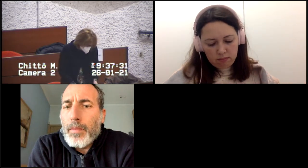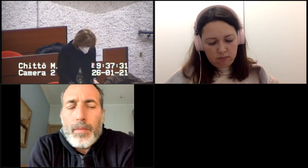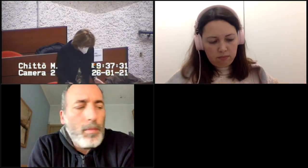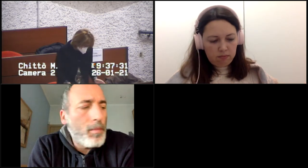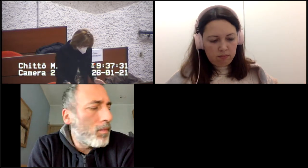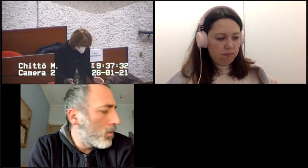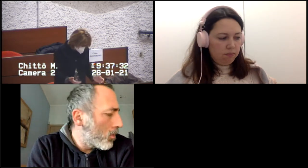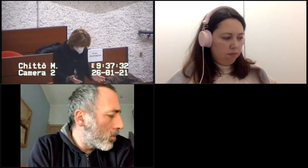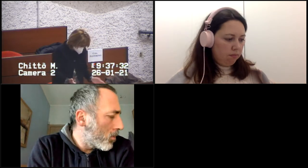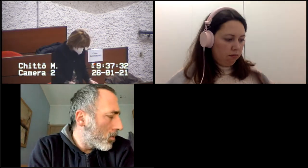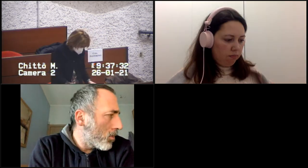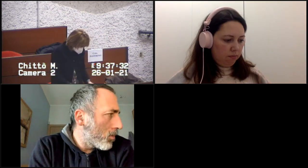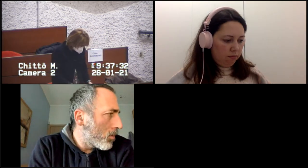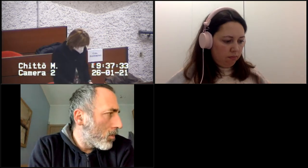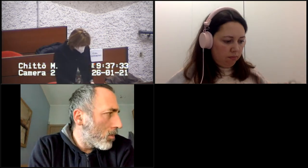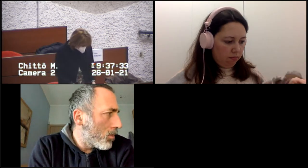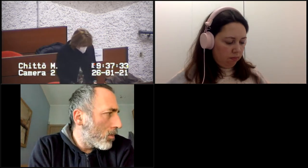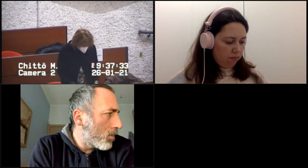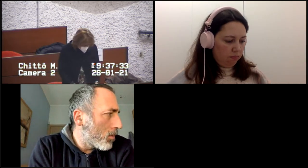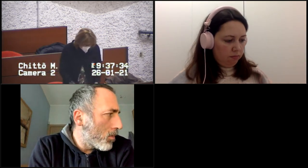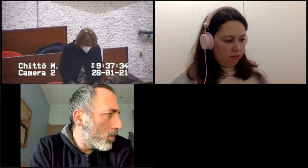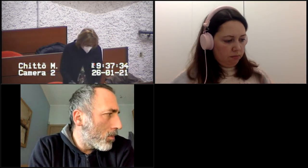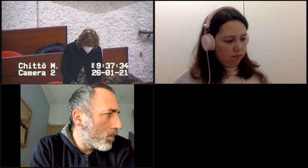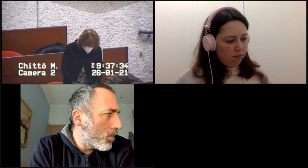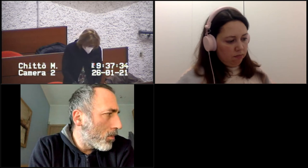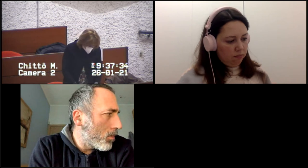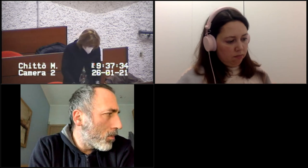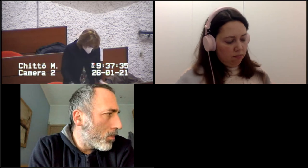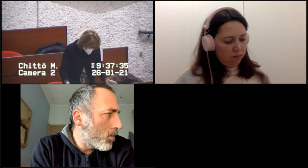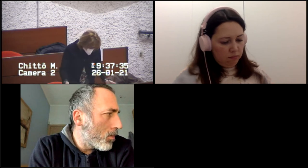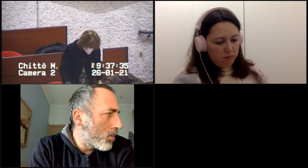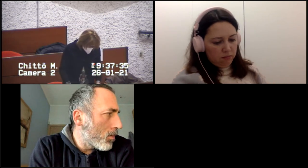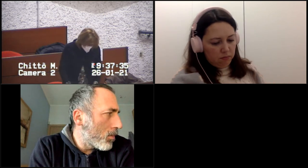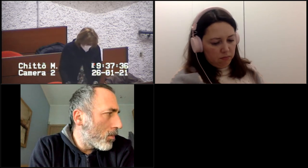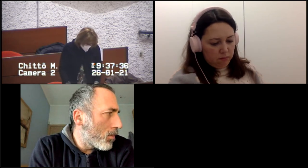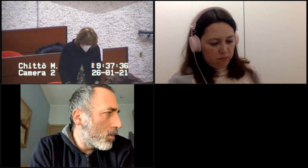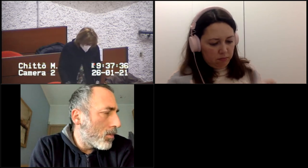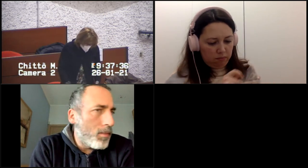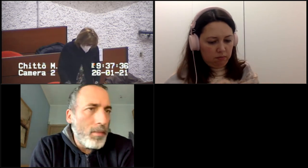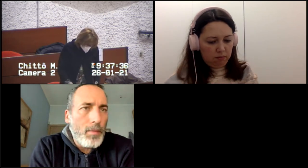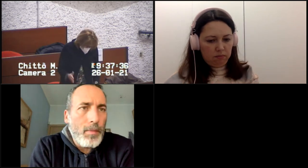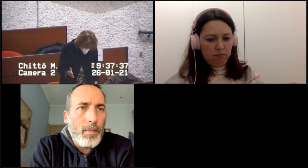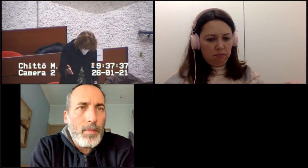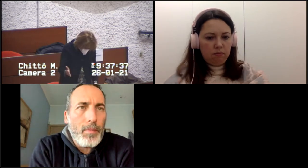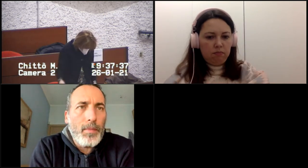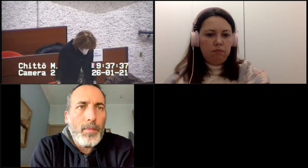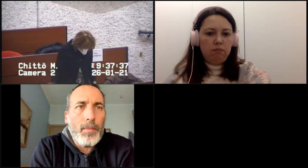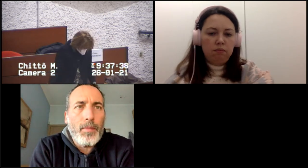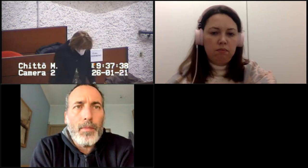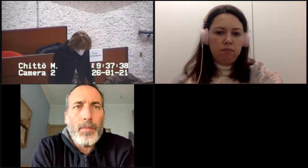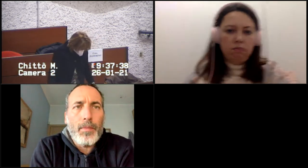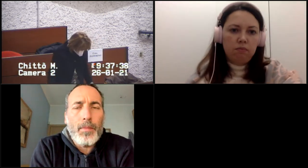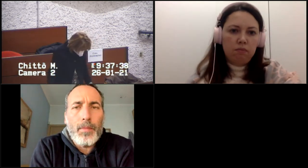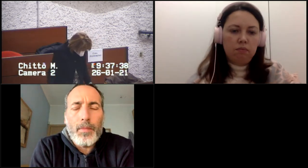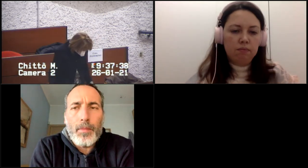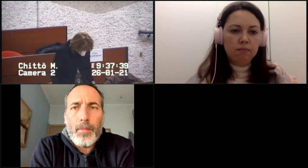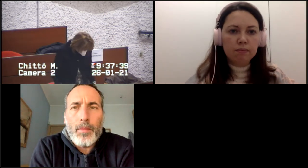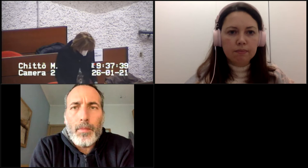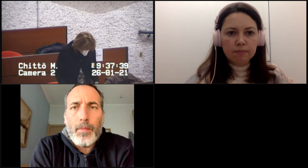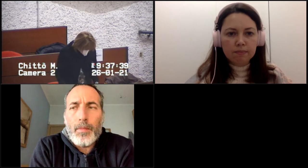il fatto che c'è un'attenzione rispetto alle riqualificazioni ambientali, rispetto, come veniva detto prima,